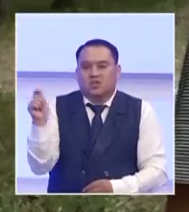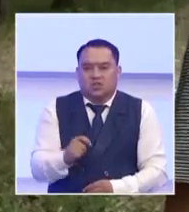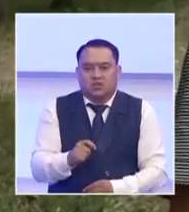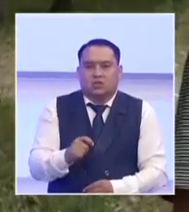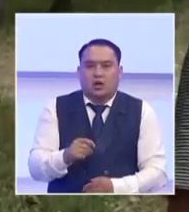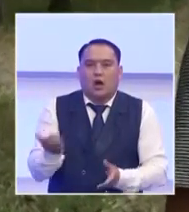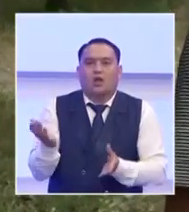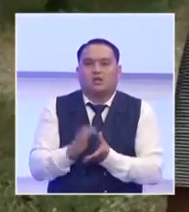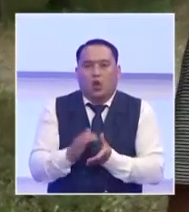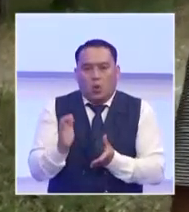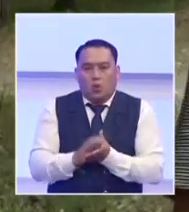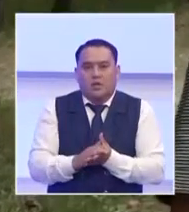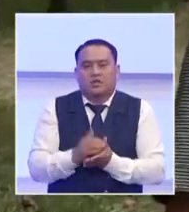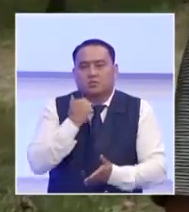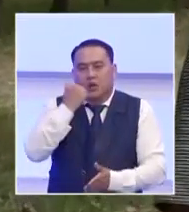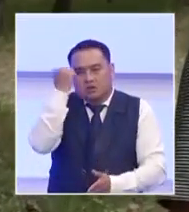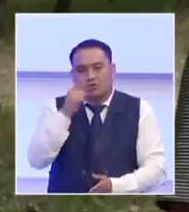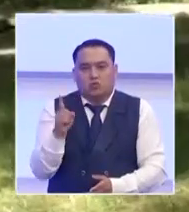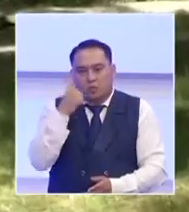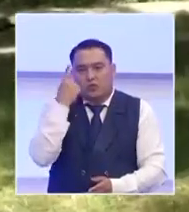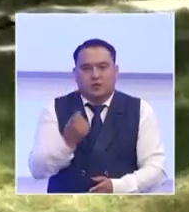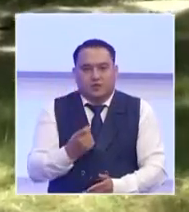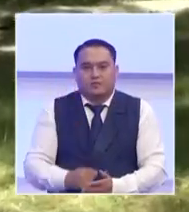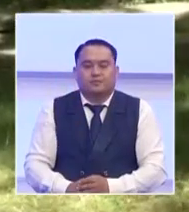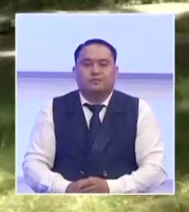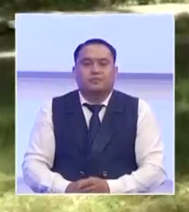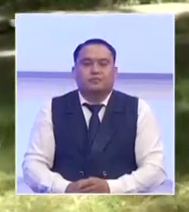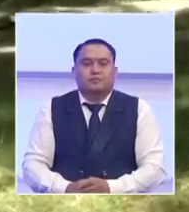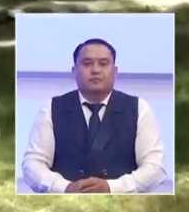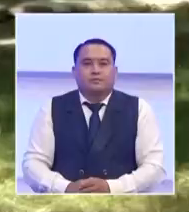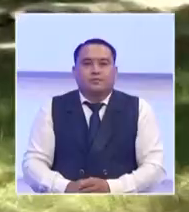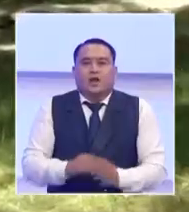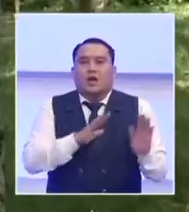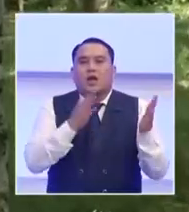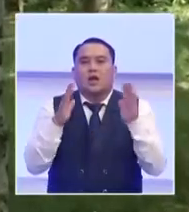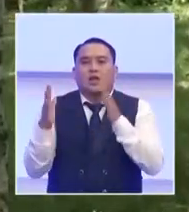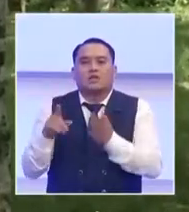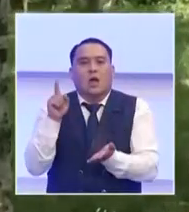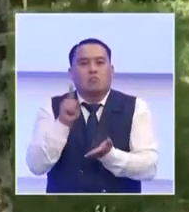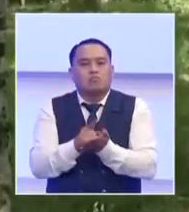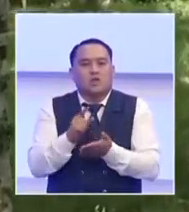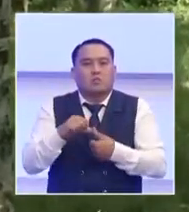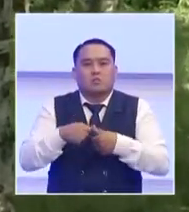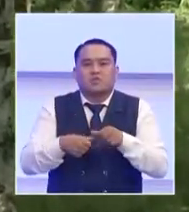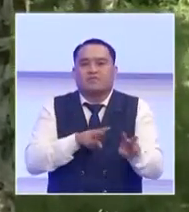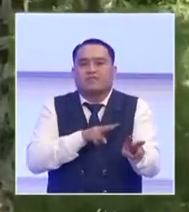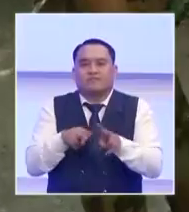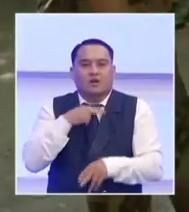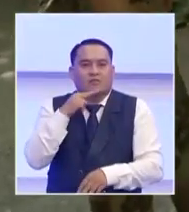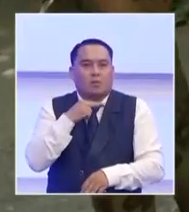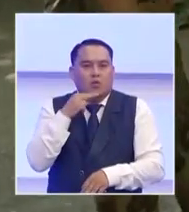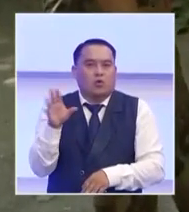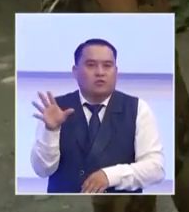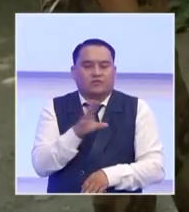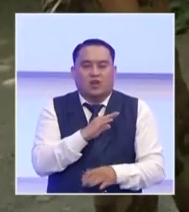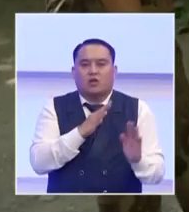ознакомили и спасибо вам что предупредить расположение на лесистой территории обязывает постоянно быть бдительными и работающих